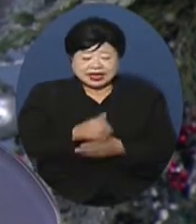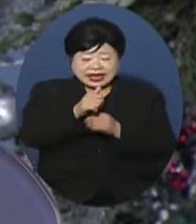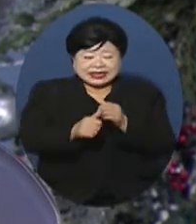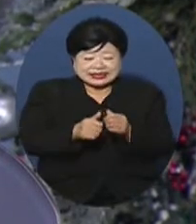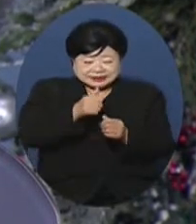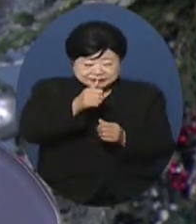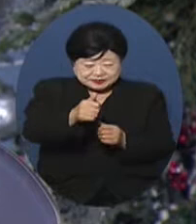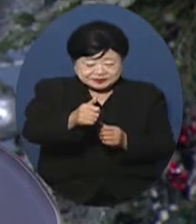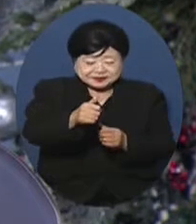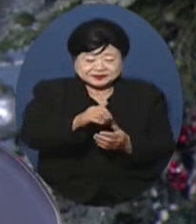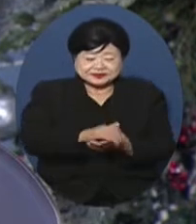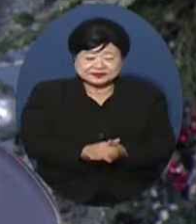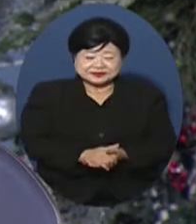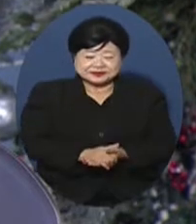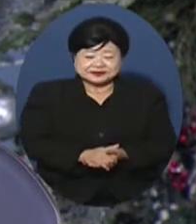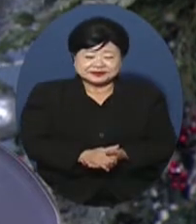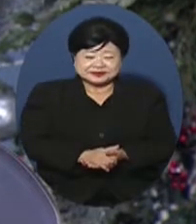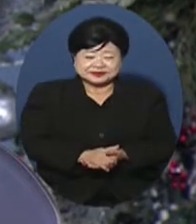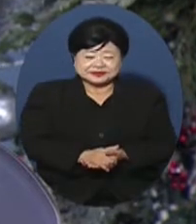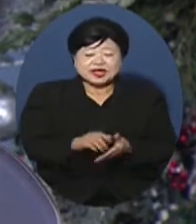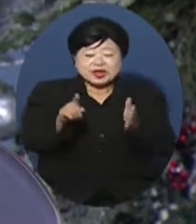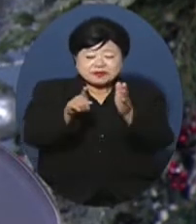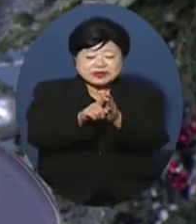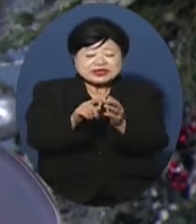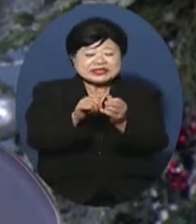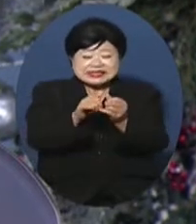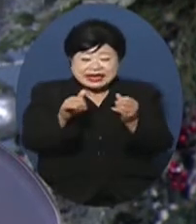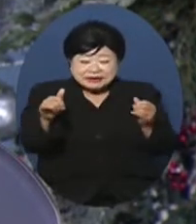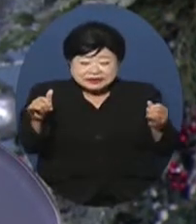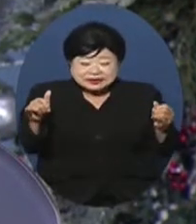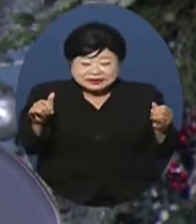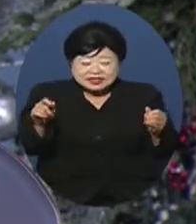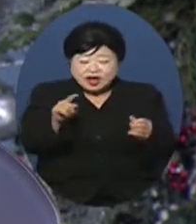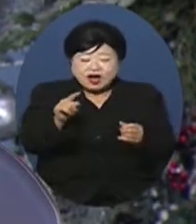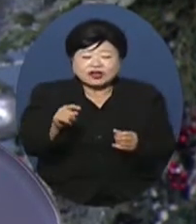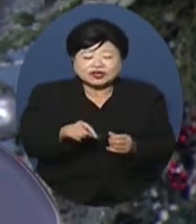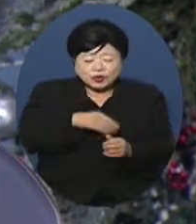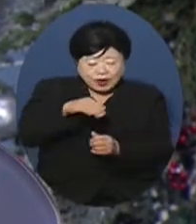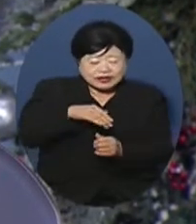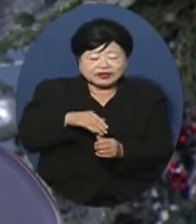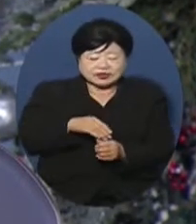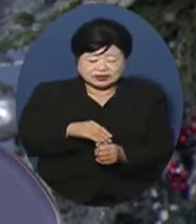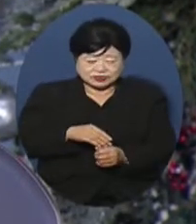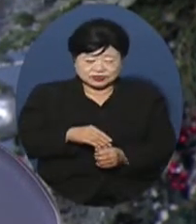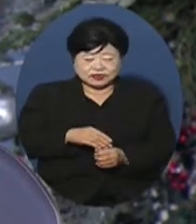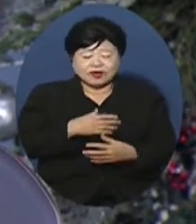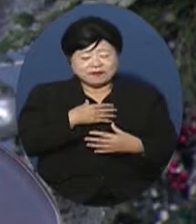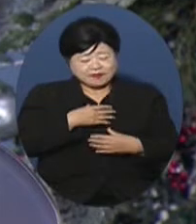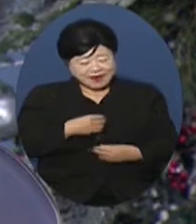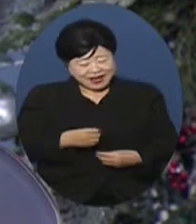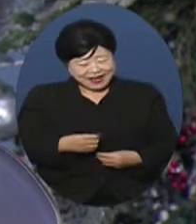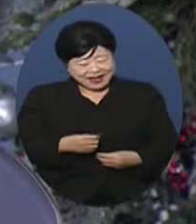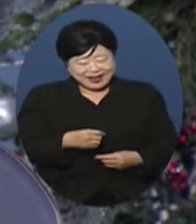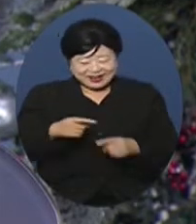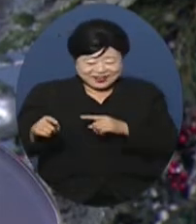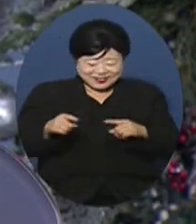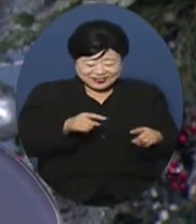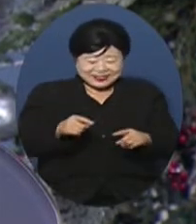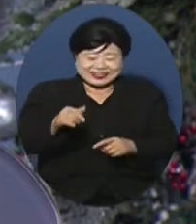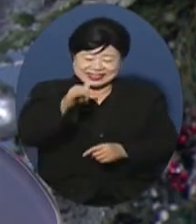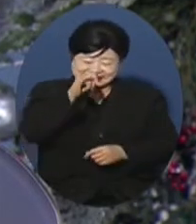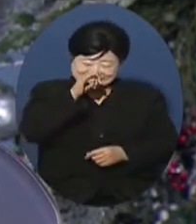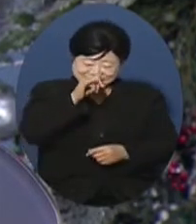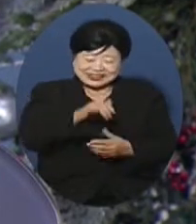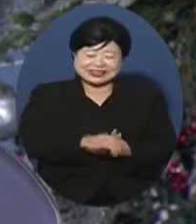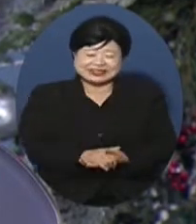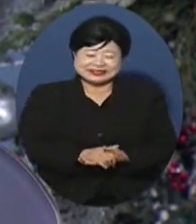하나님은 믿는 사람을 회 또한 환경에 하셔도 표하는 누릴 수 있도록